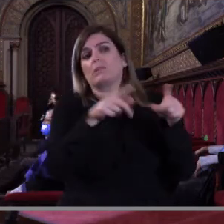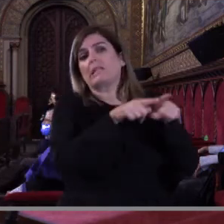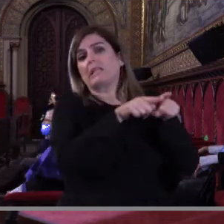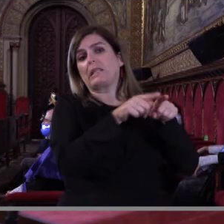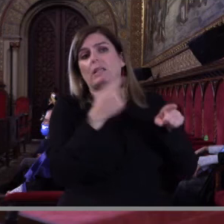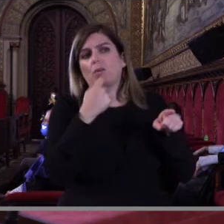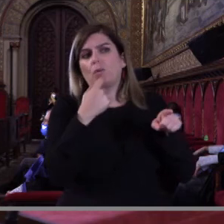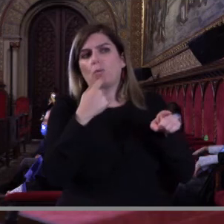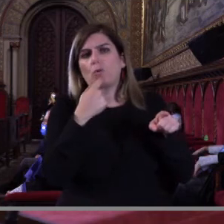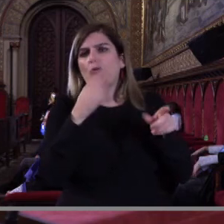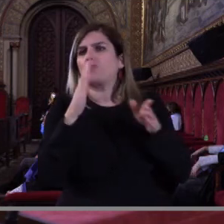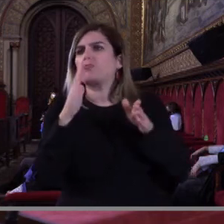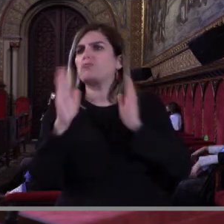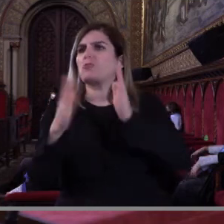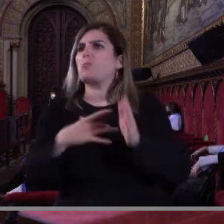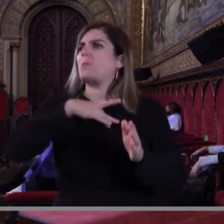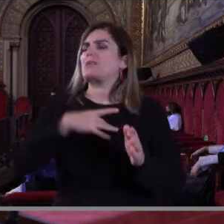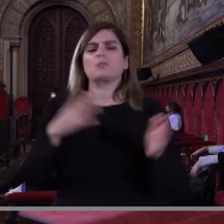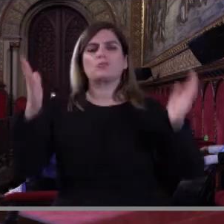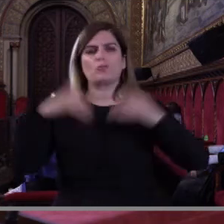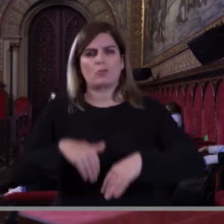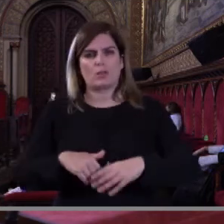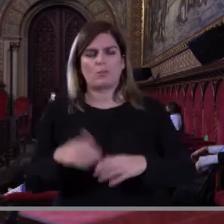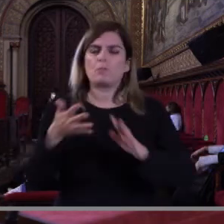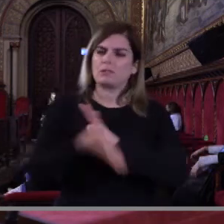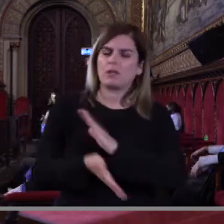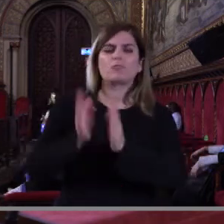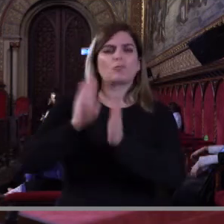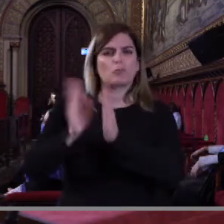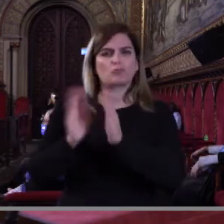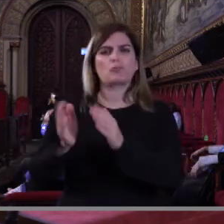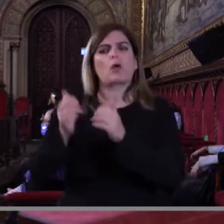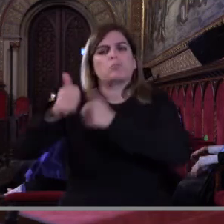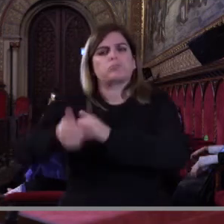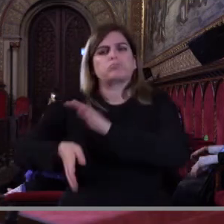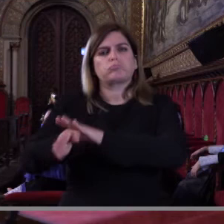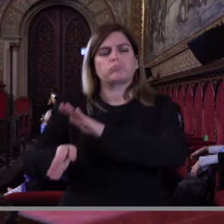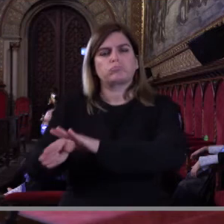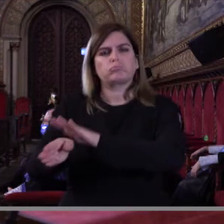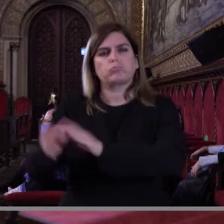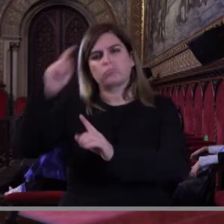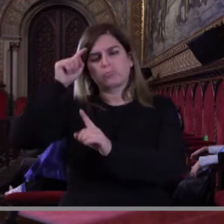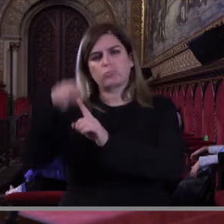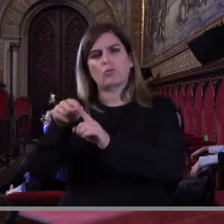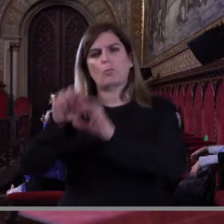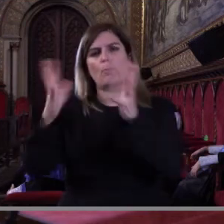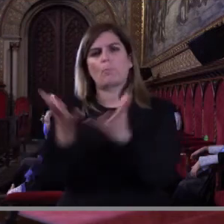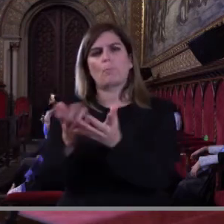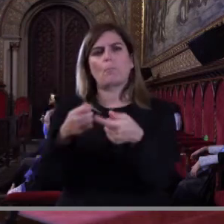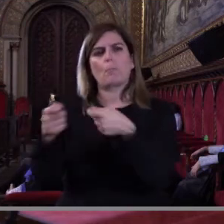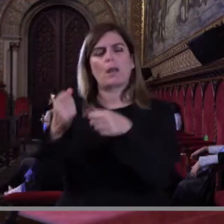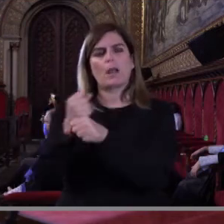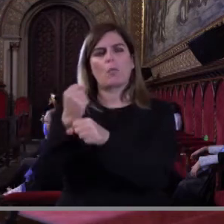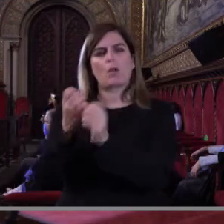hi ha sobreformació. Per tant, cal continuar apostant per la formació superior per construir un mercat laboral de més